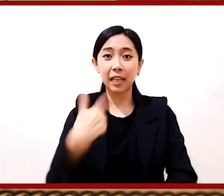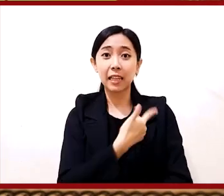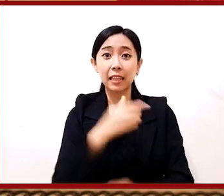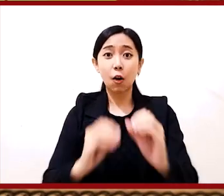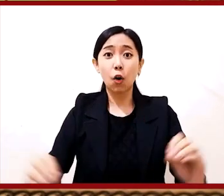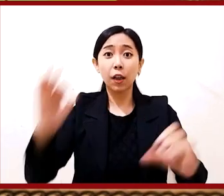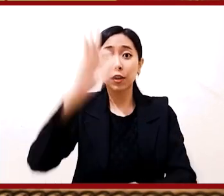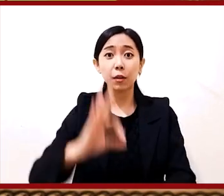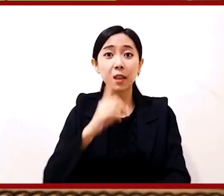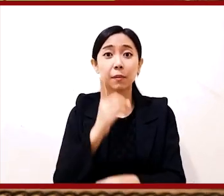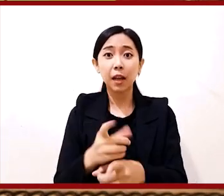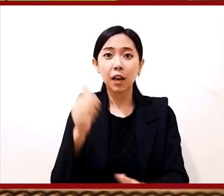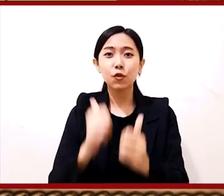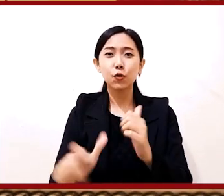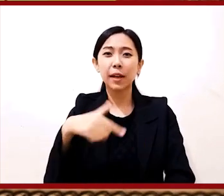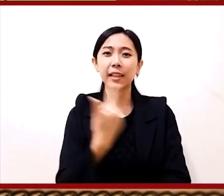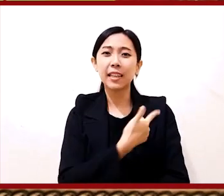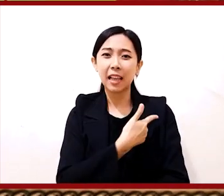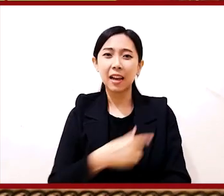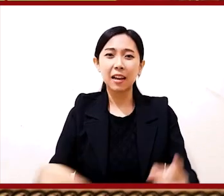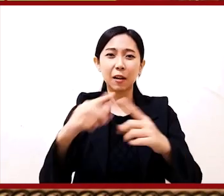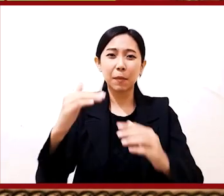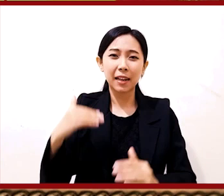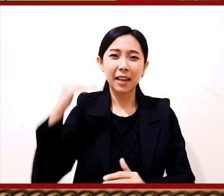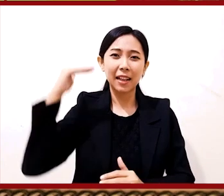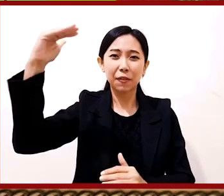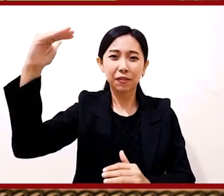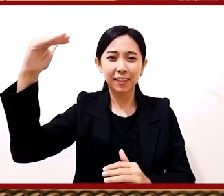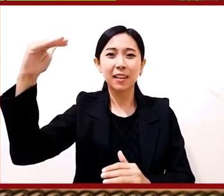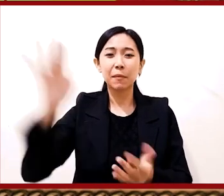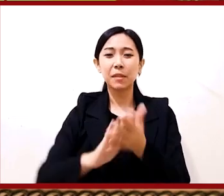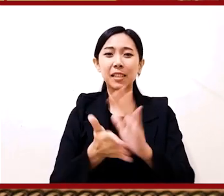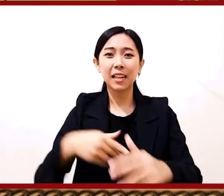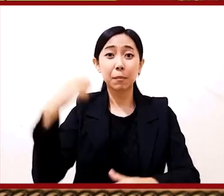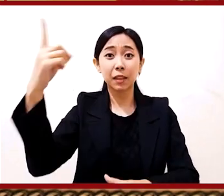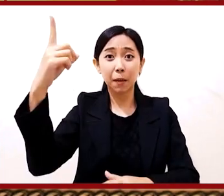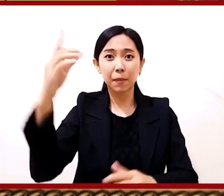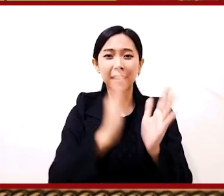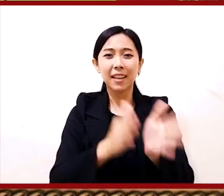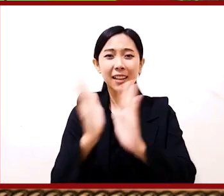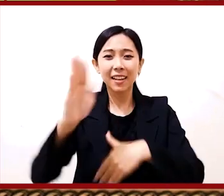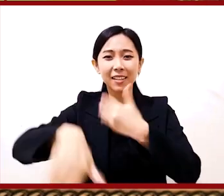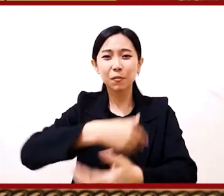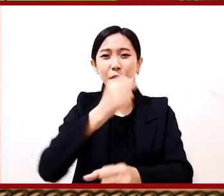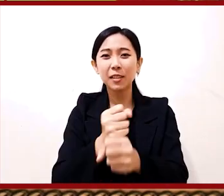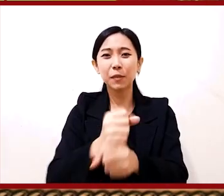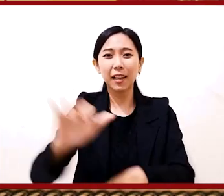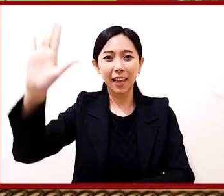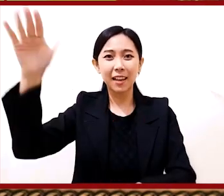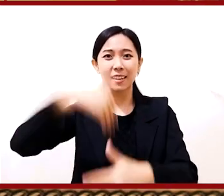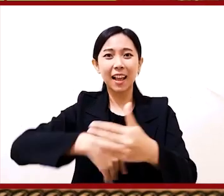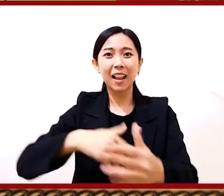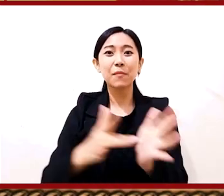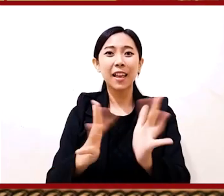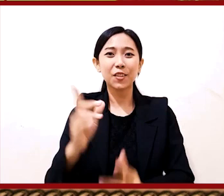firman kebenaran, supaya kita pada tingkat yang tertentu menjadi anak sulung di antara semua ciptaannya. Di